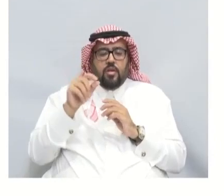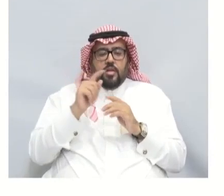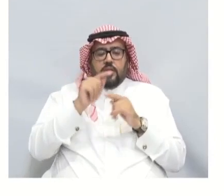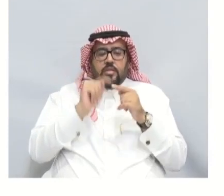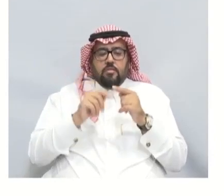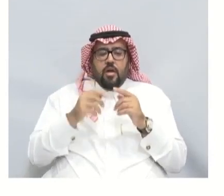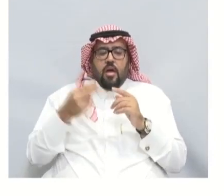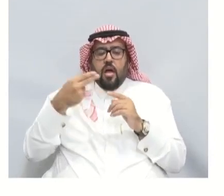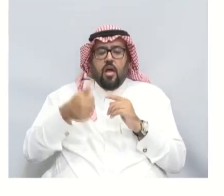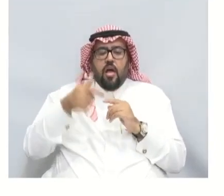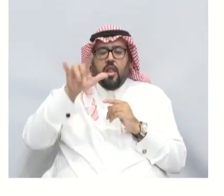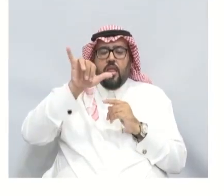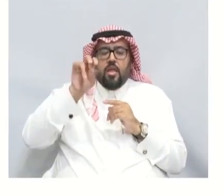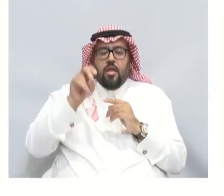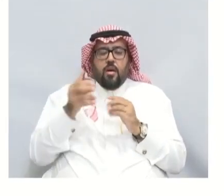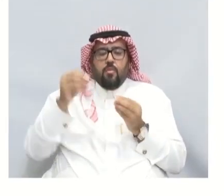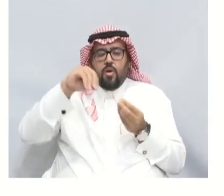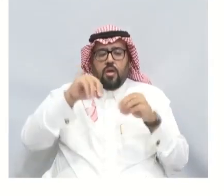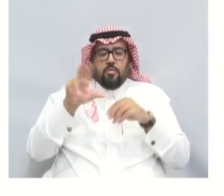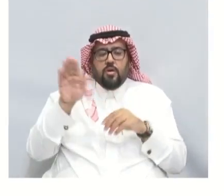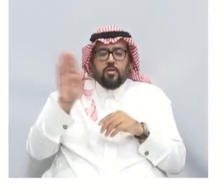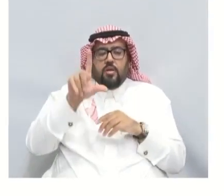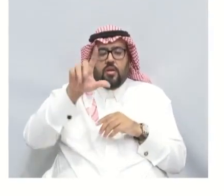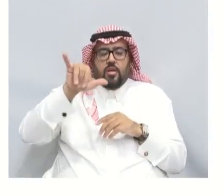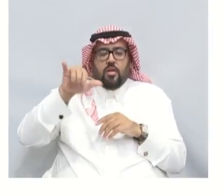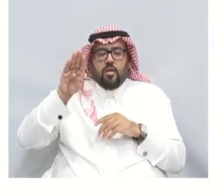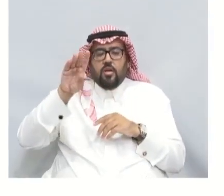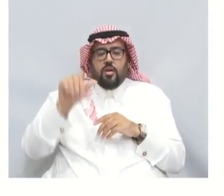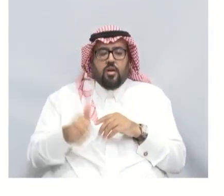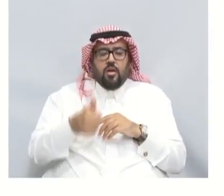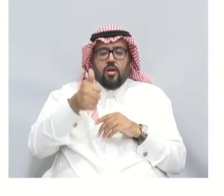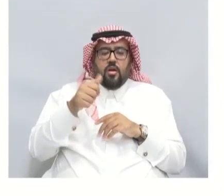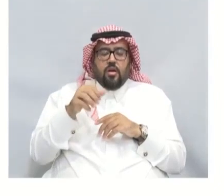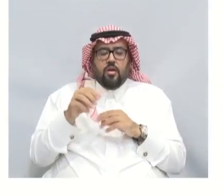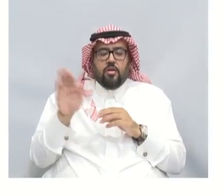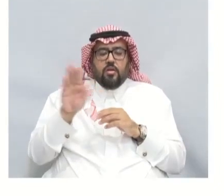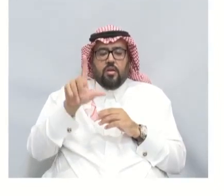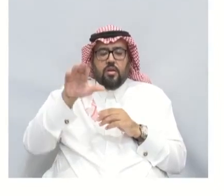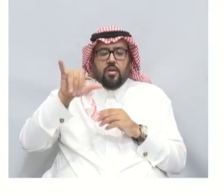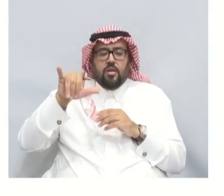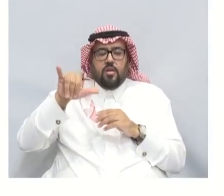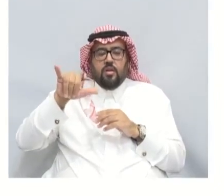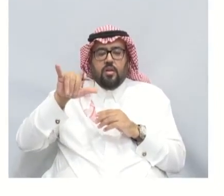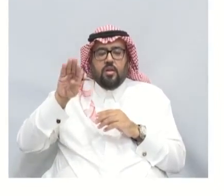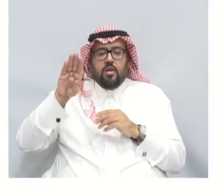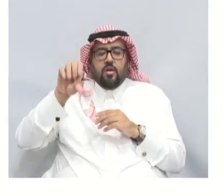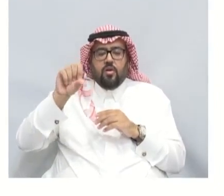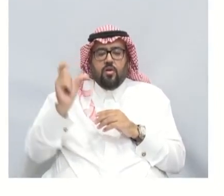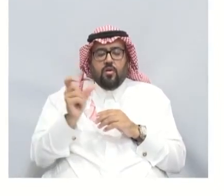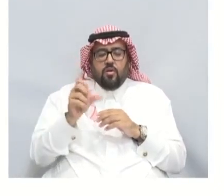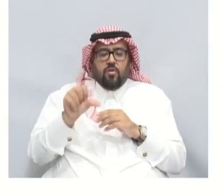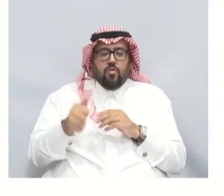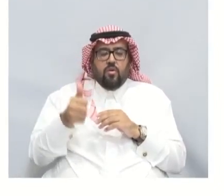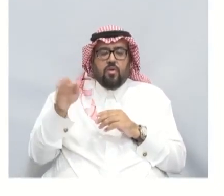عالية من السيليكا، مركب السيليكا سيليكون وأكسجين، كثافة ماذا؟ عالية، لأنها تحبس في داخلها ماذا؟ غازات،